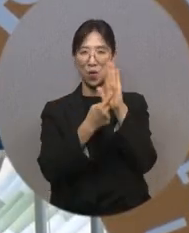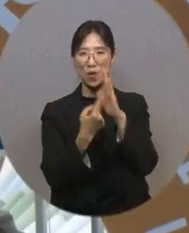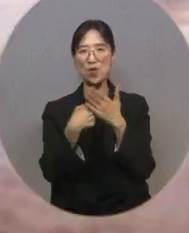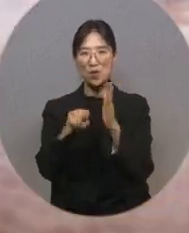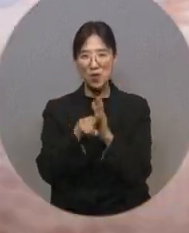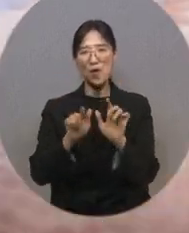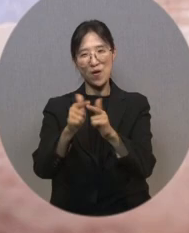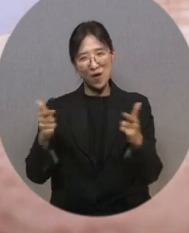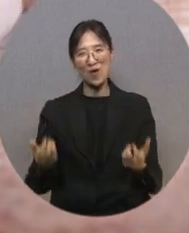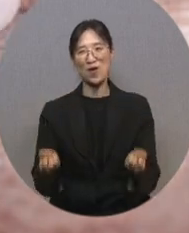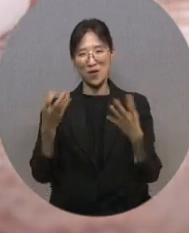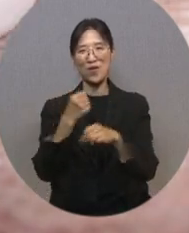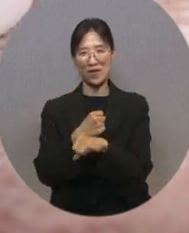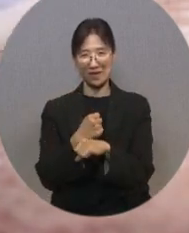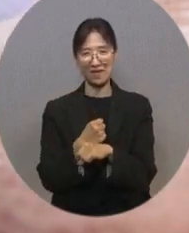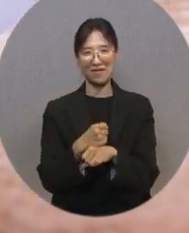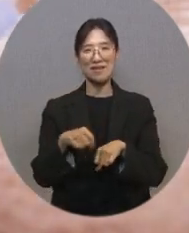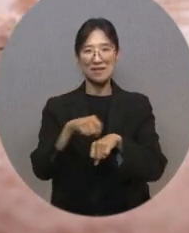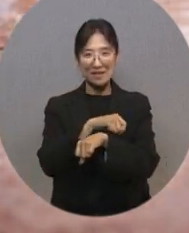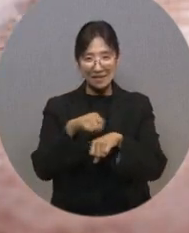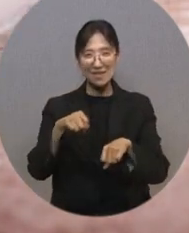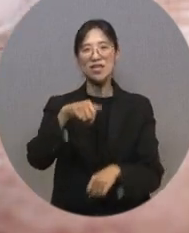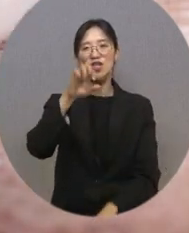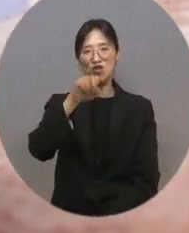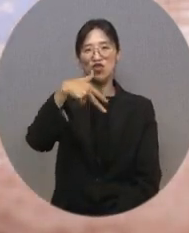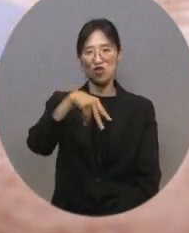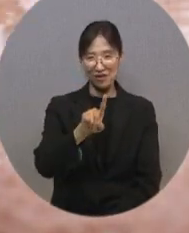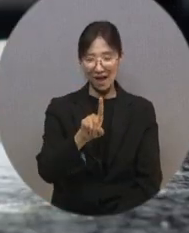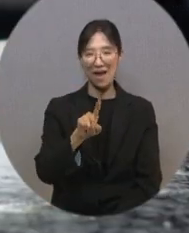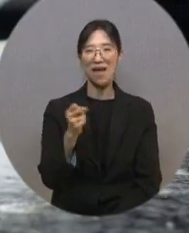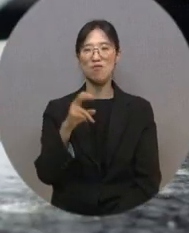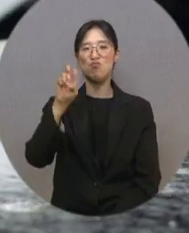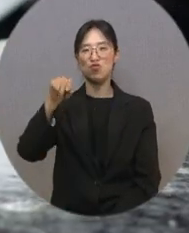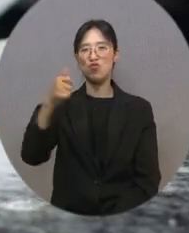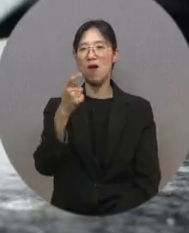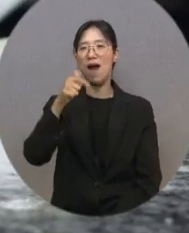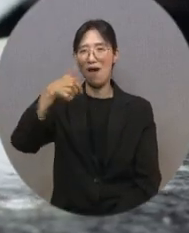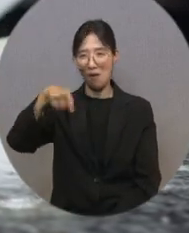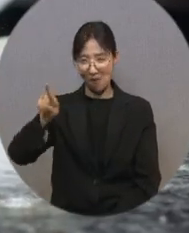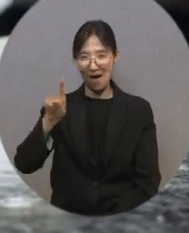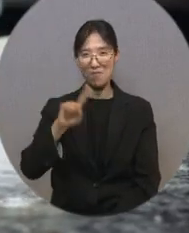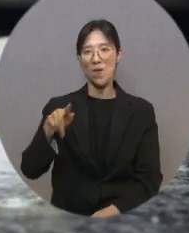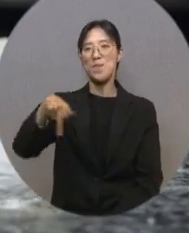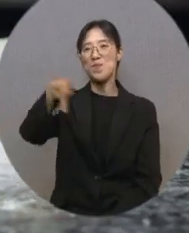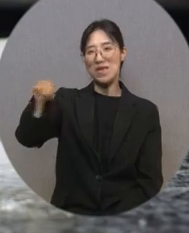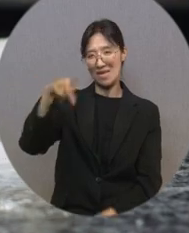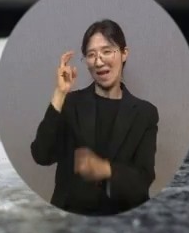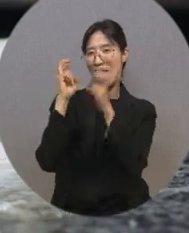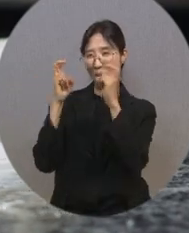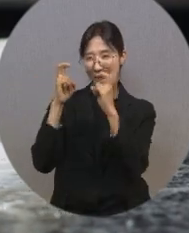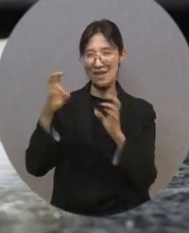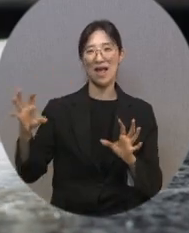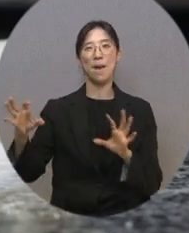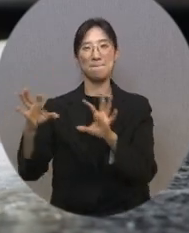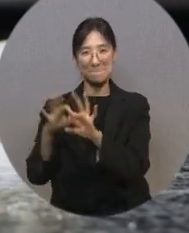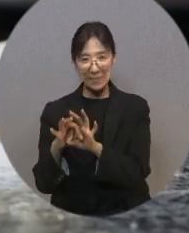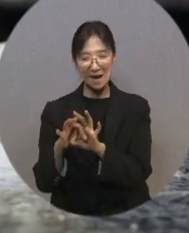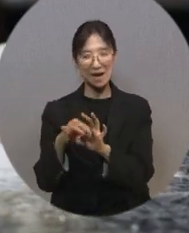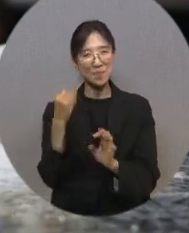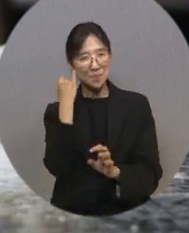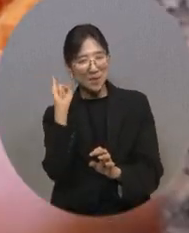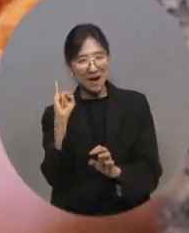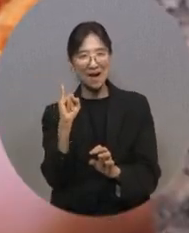선보였는데요. 특히 고흥유자와 영화 무화과를 주 재료로 대형 프랜차이즈 피자 회사와 협업해